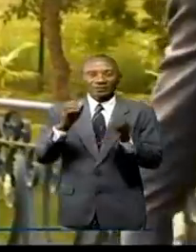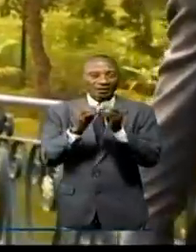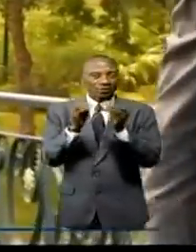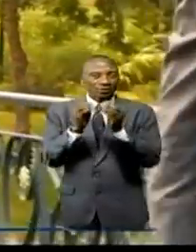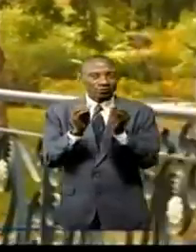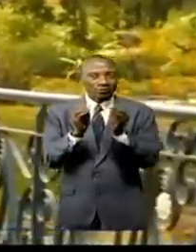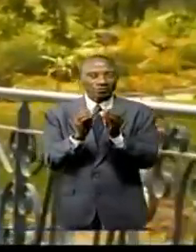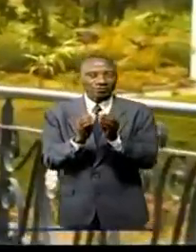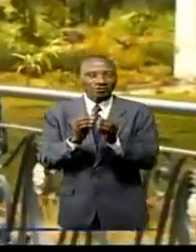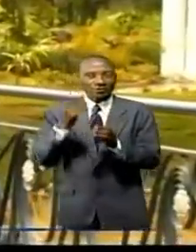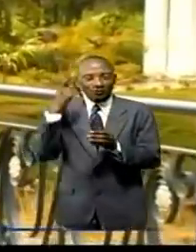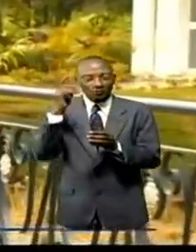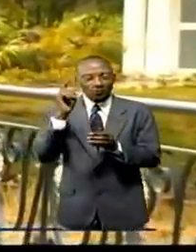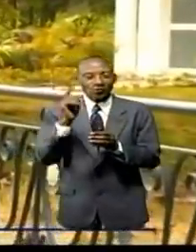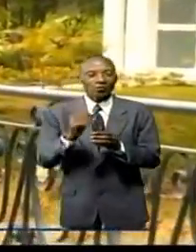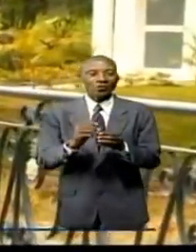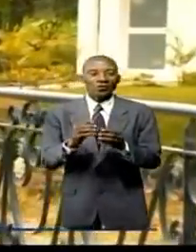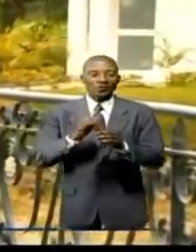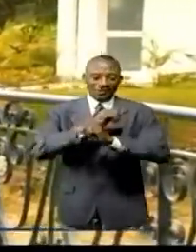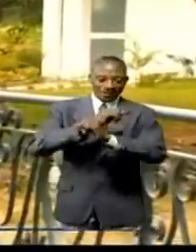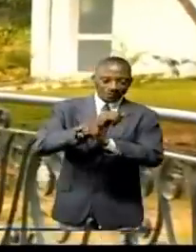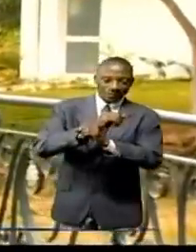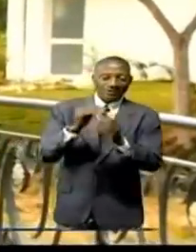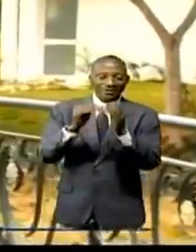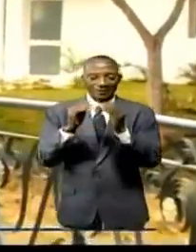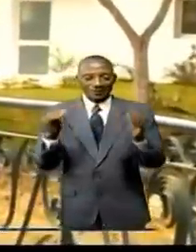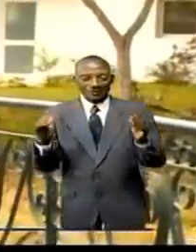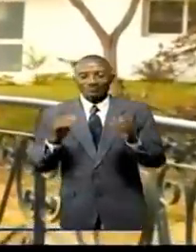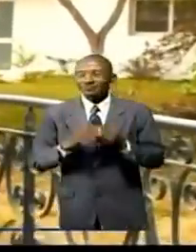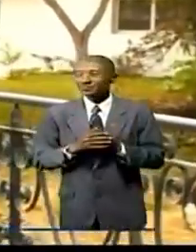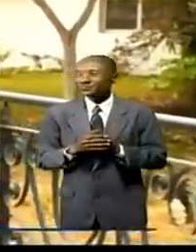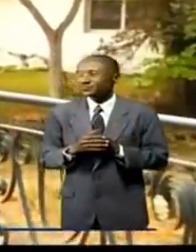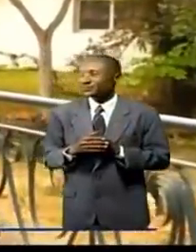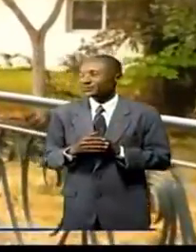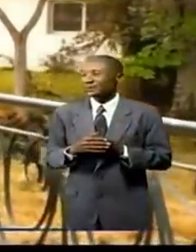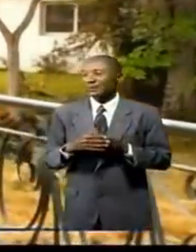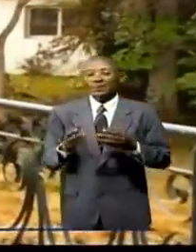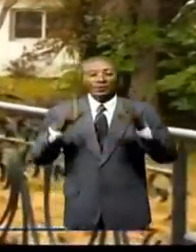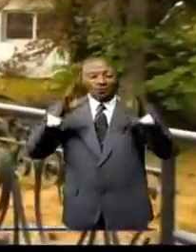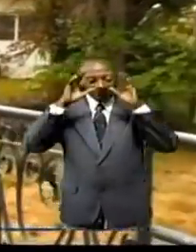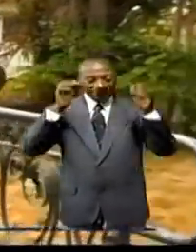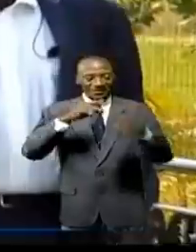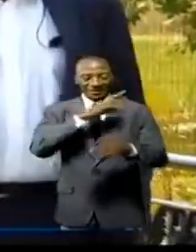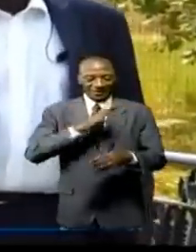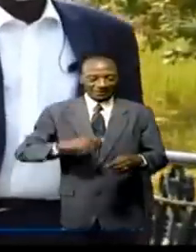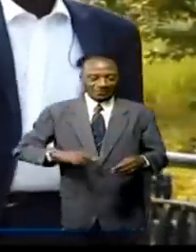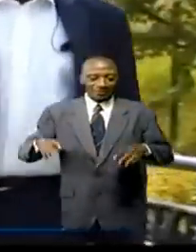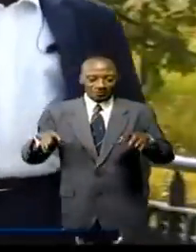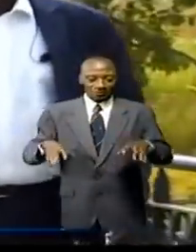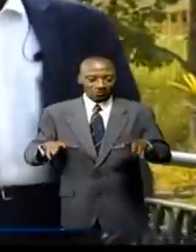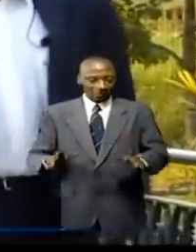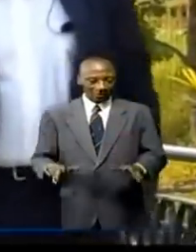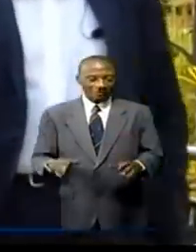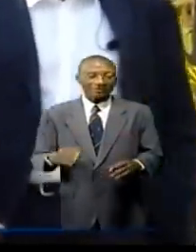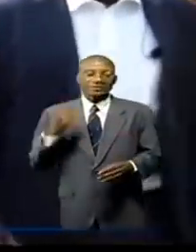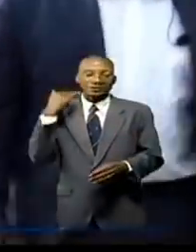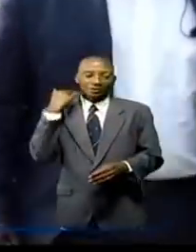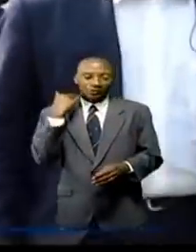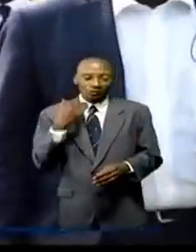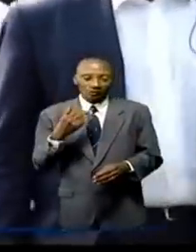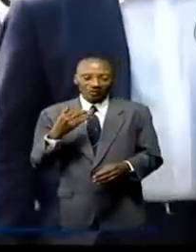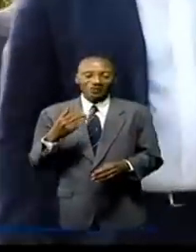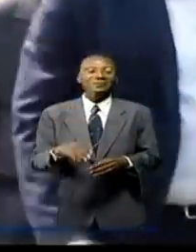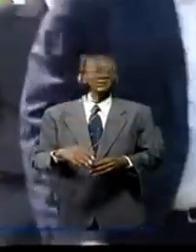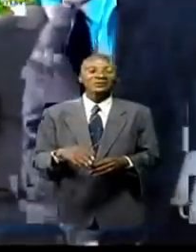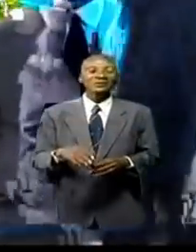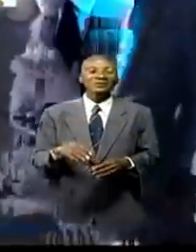Afrique. Faure et Sozina Gnassingbé, président de la République togolaise, Yoweri Kaguta Museveni